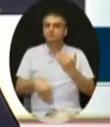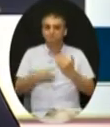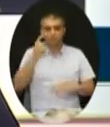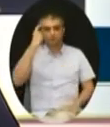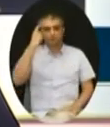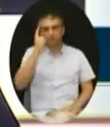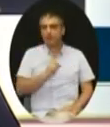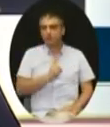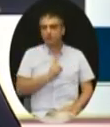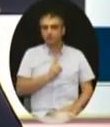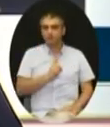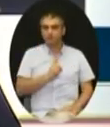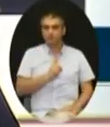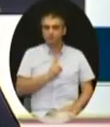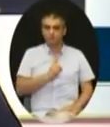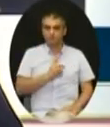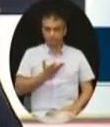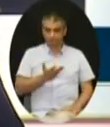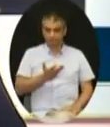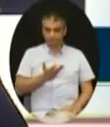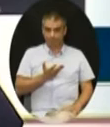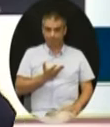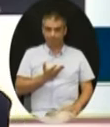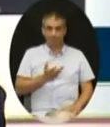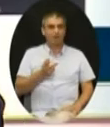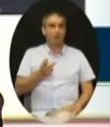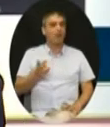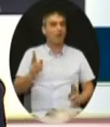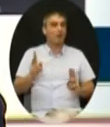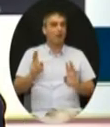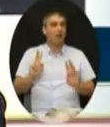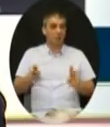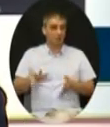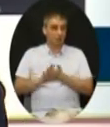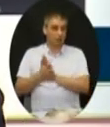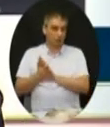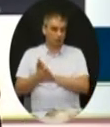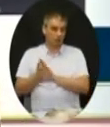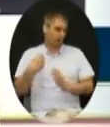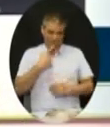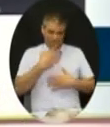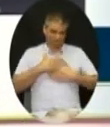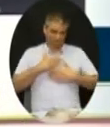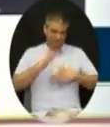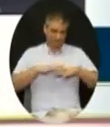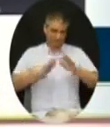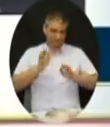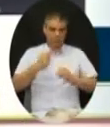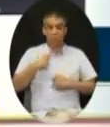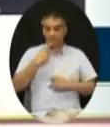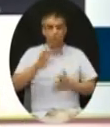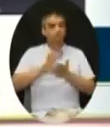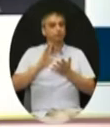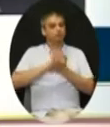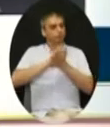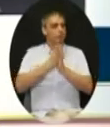צריך לחשוב על האם רוצים, האם השינוי יכול לבוא באמת אך ורק מתוך כלים, אני אומרת זה כמשפטנית, כן. האם שינוי כזה